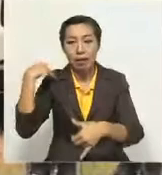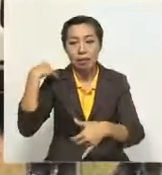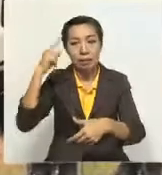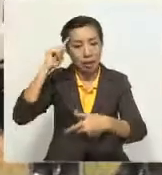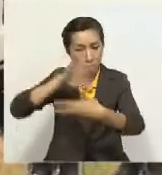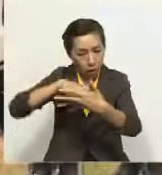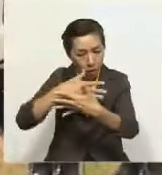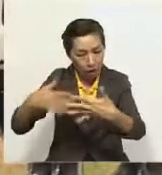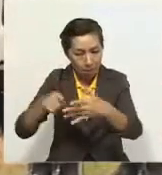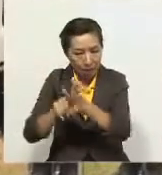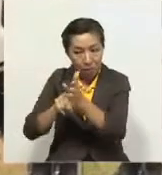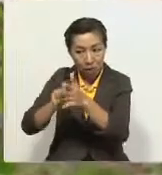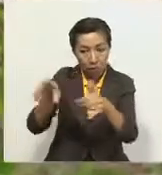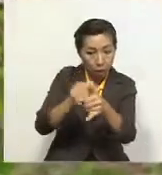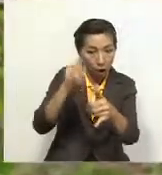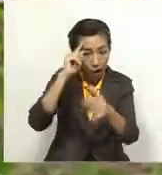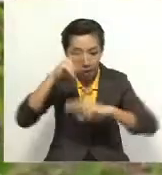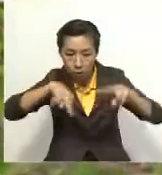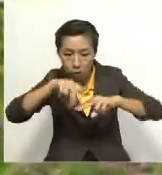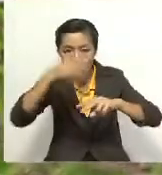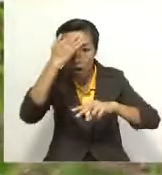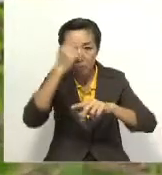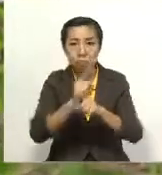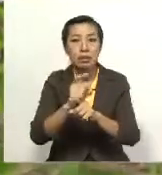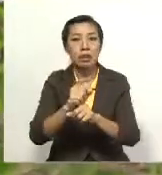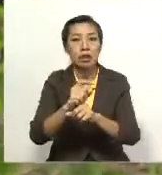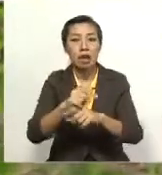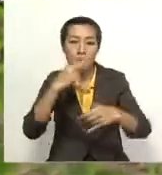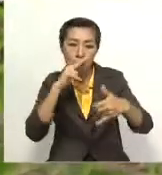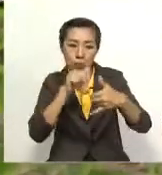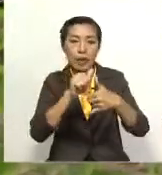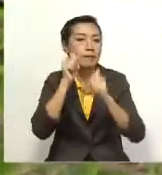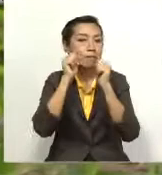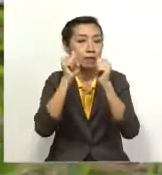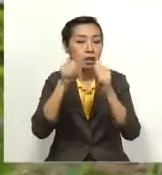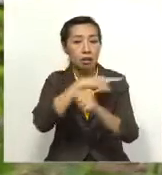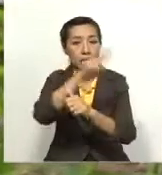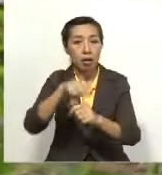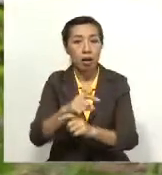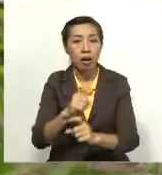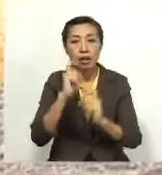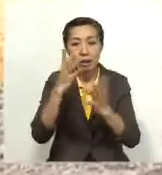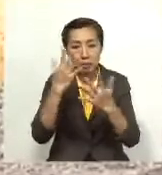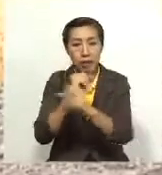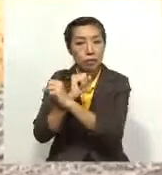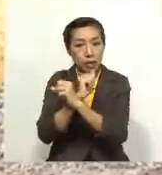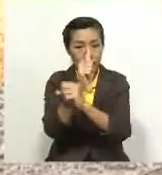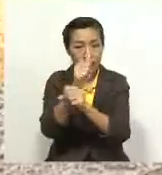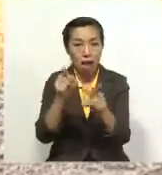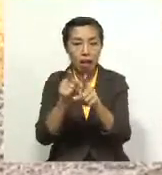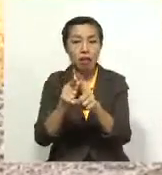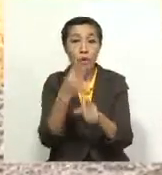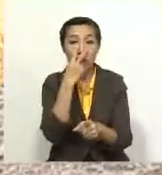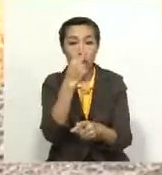ในการรักษาผู้ติดเชื้อไว้ด้วยเพื่อประสิทธิภาพสูงสุดในการรักษาและความปลอดภัยของทีมแพทย์และญาติผู้ป่วย